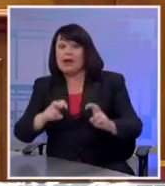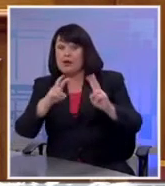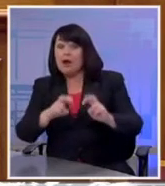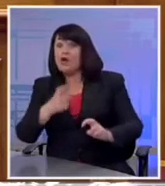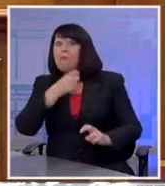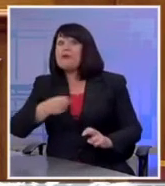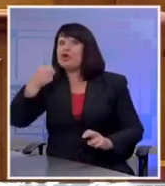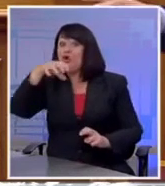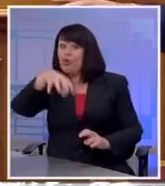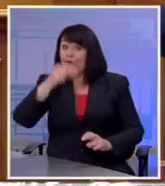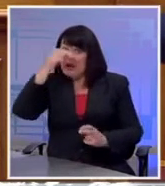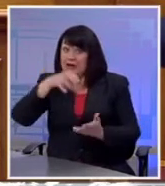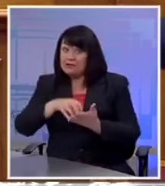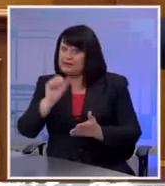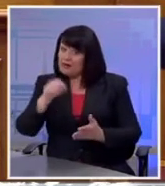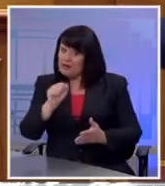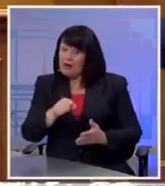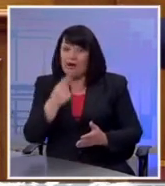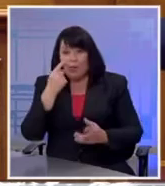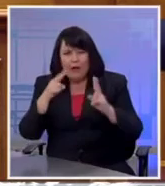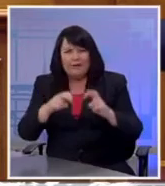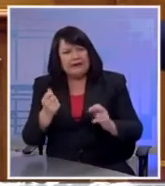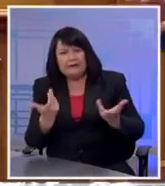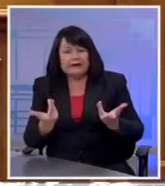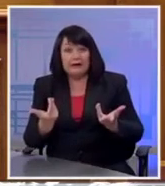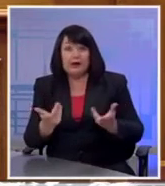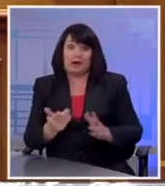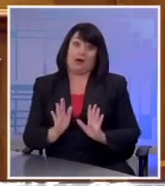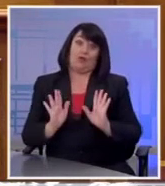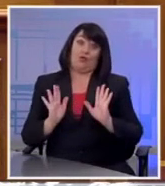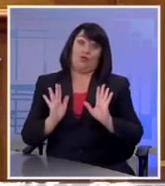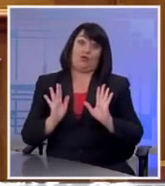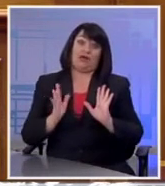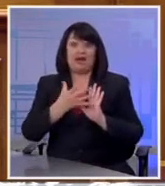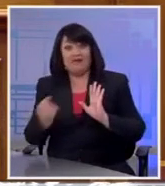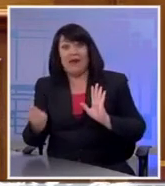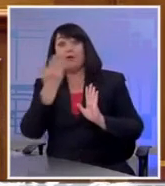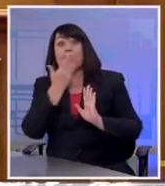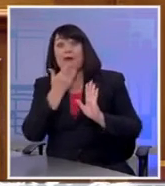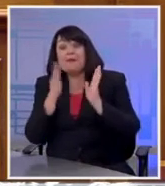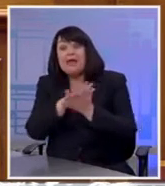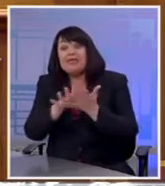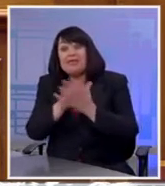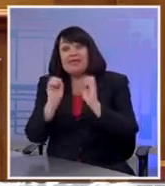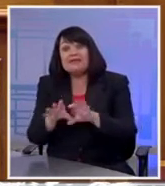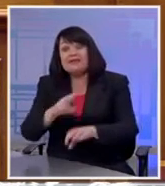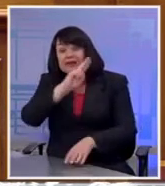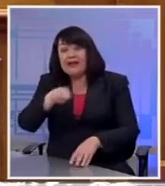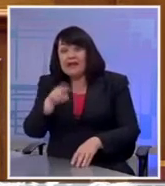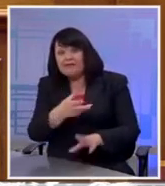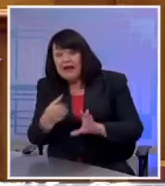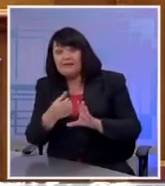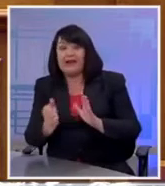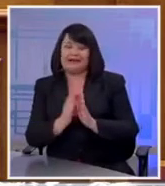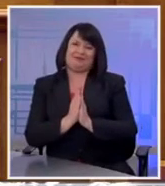της Μητρόπολης. Σε αυτό να συνυπογράψω. Αλλά όχι να βγάλουμε τα θρησκευτικά. Το ακούτε,